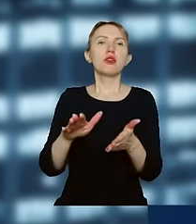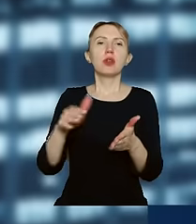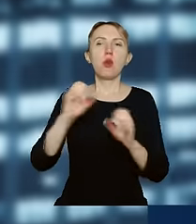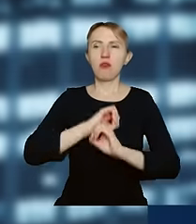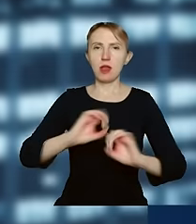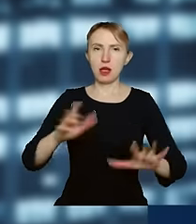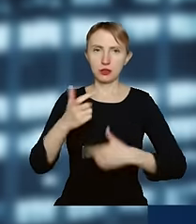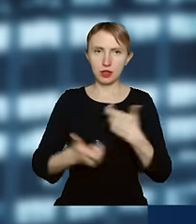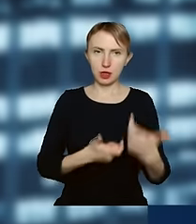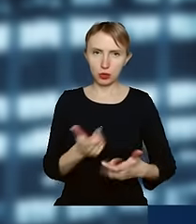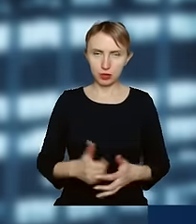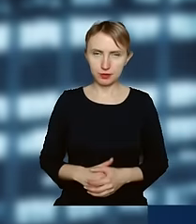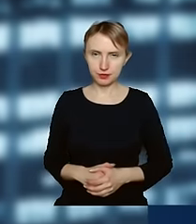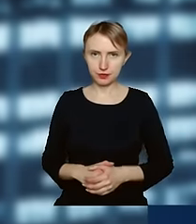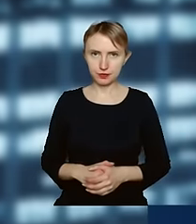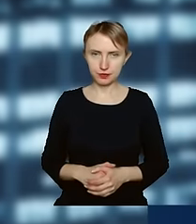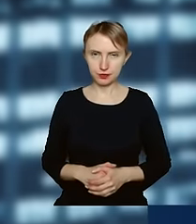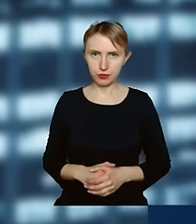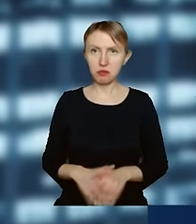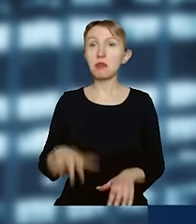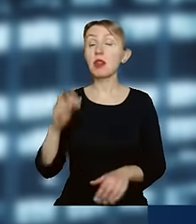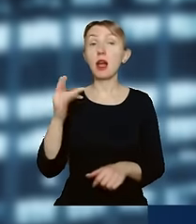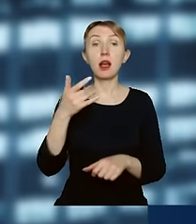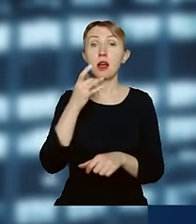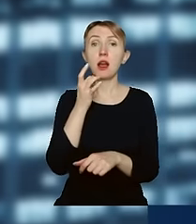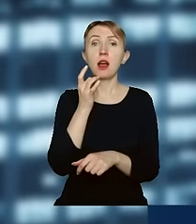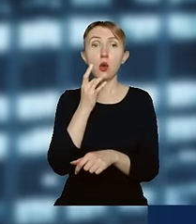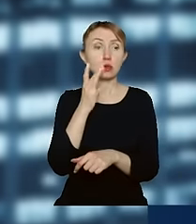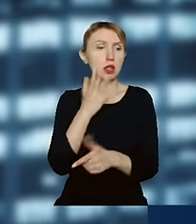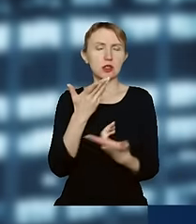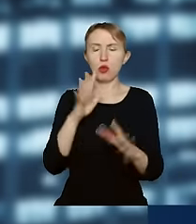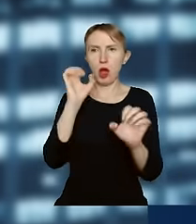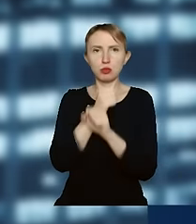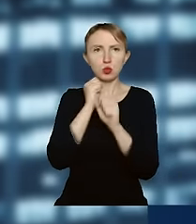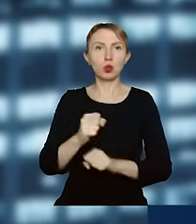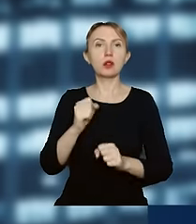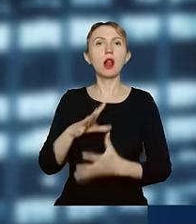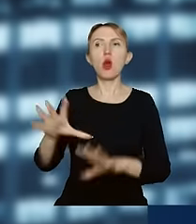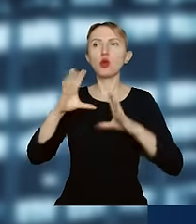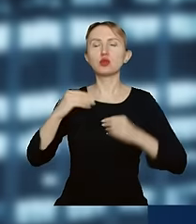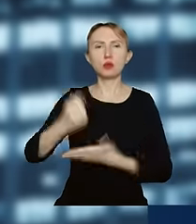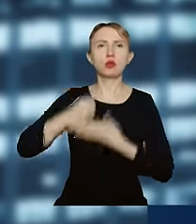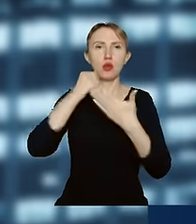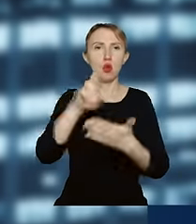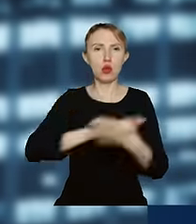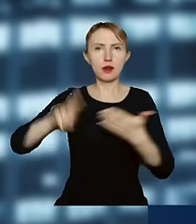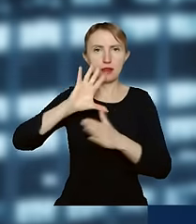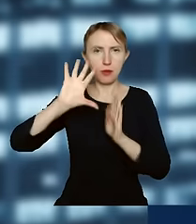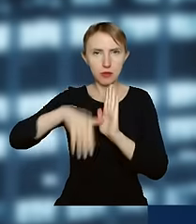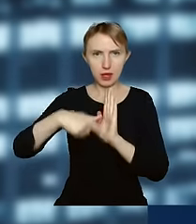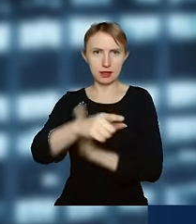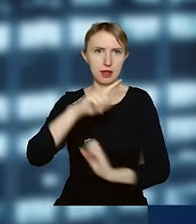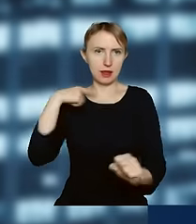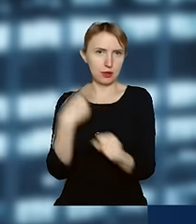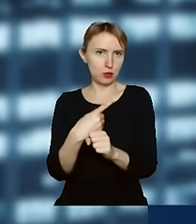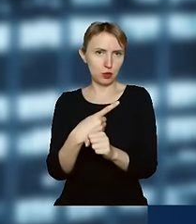wyjaśnień. Traktuje te zarzuty jako absurdalne. O tym, kto dostaje takie dotacje, decyduje Rada Miasta, powiedziała rzeczniczka prezydenta